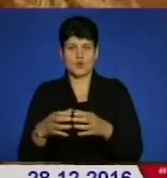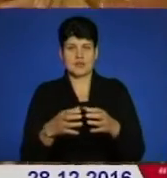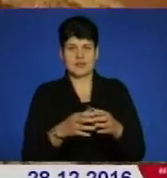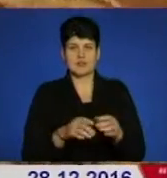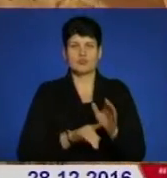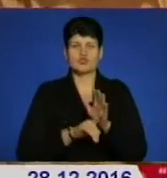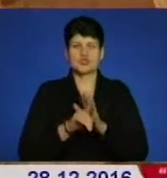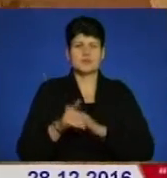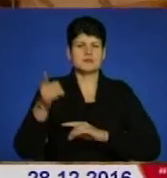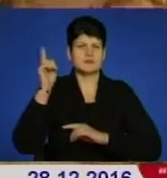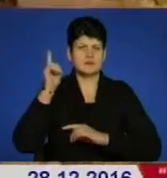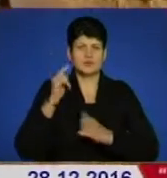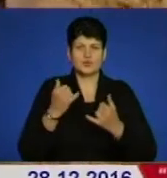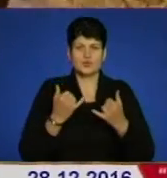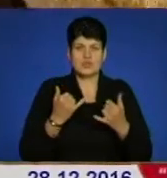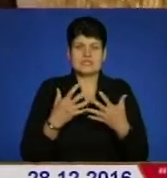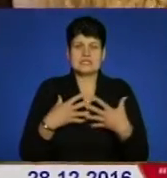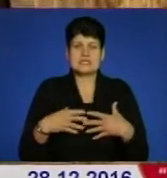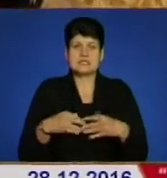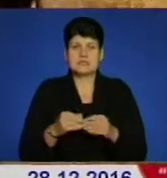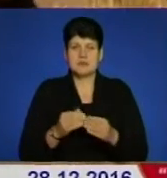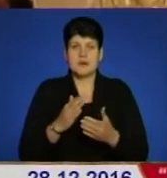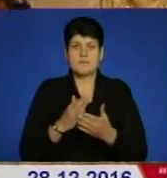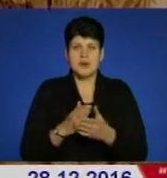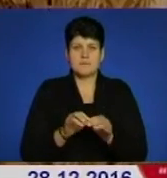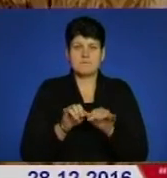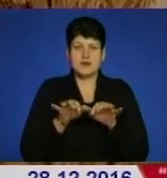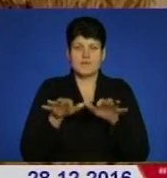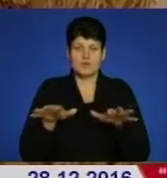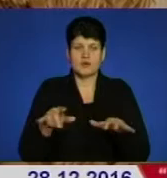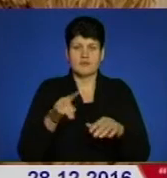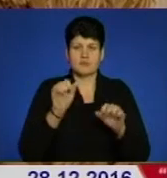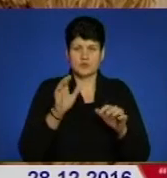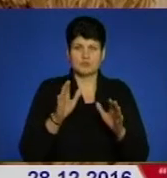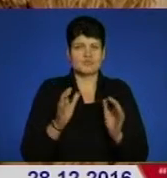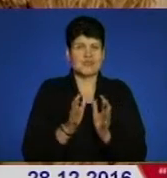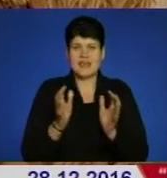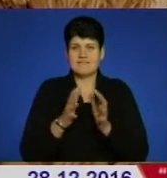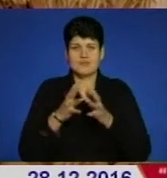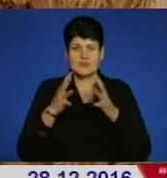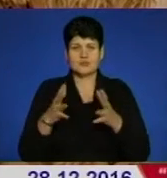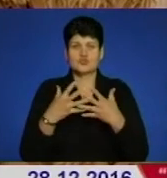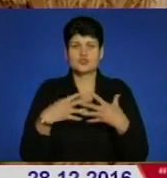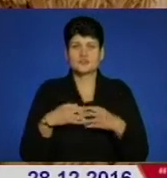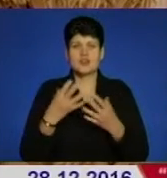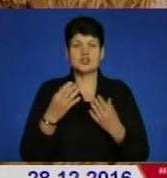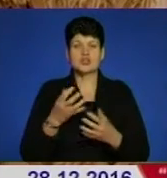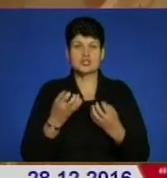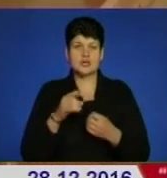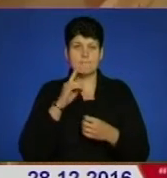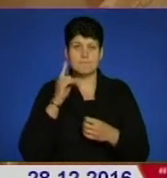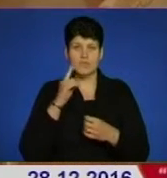від предків і до сучасності, сім'я утворює такого павука. Він може бути невеликим, якщо сім'я ще молода.